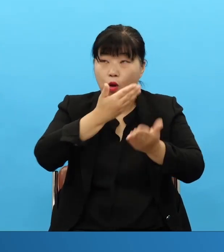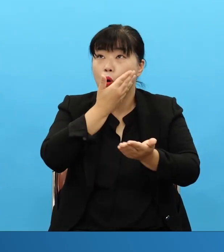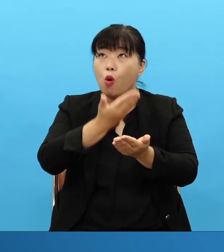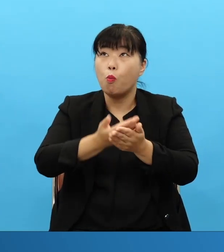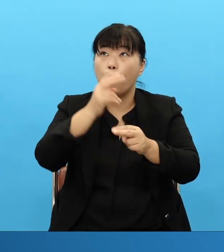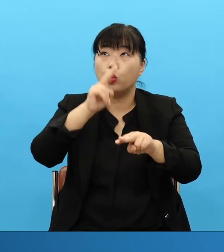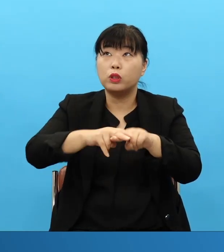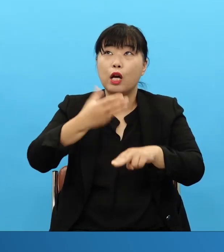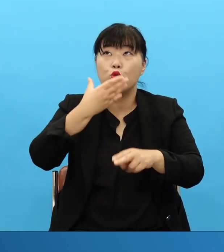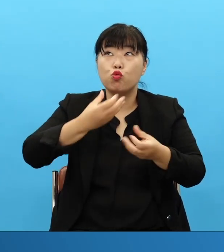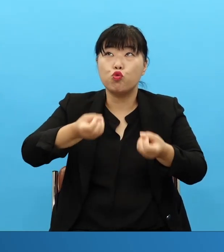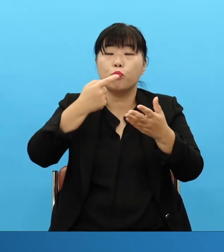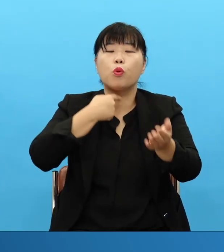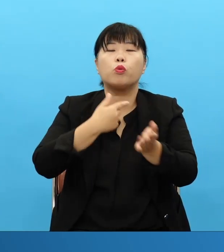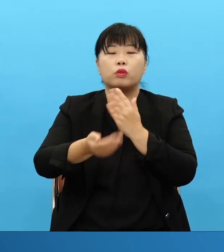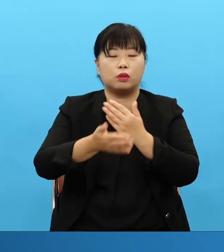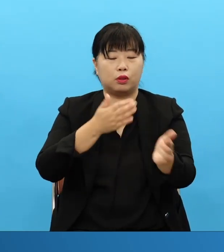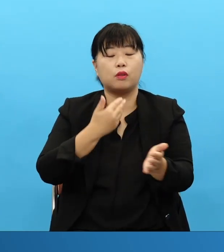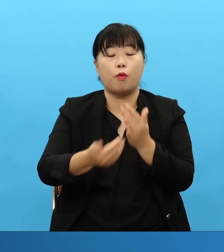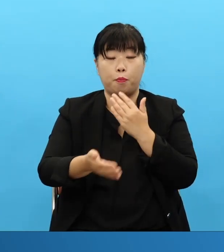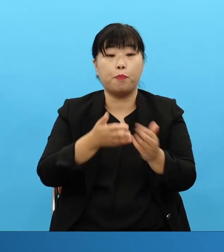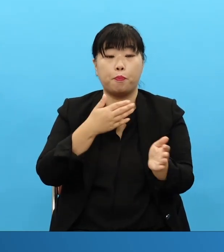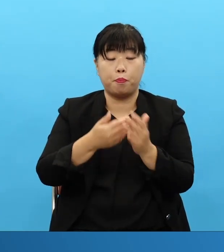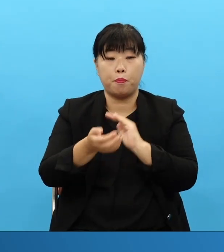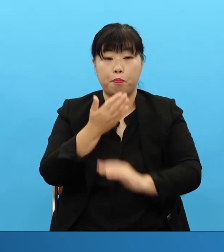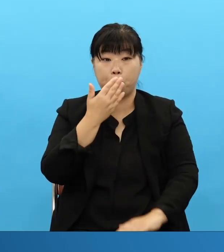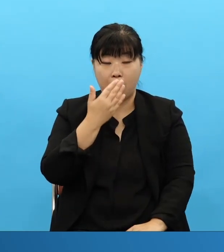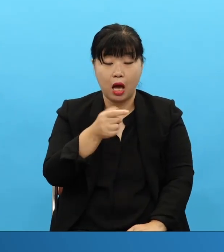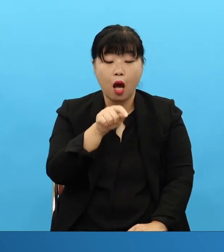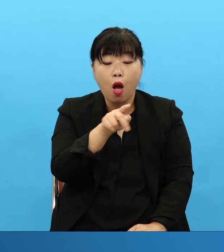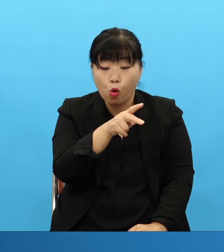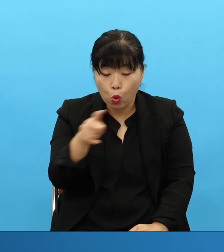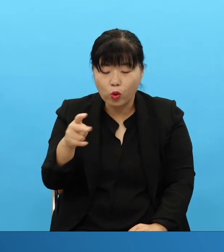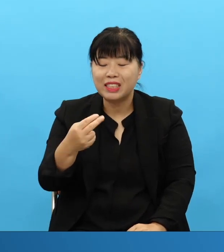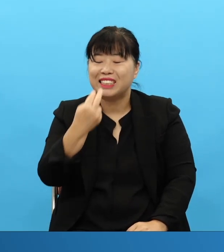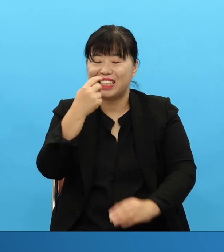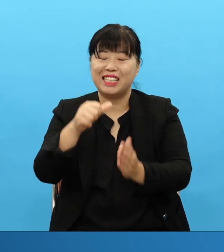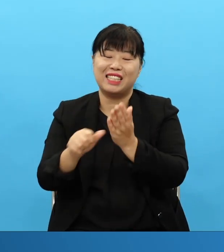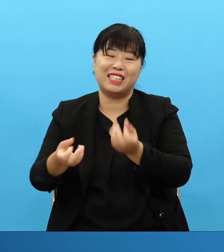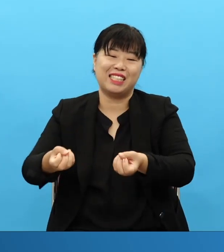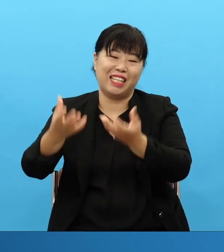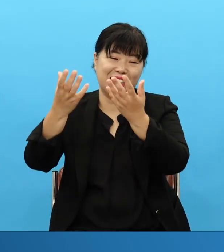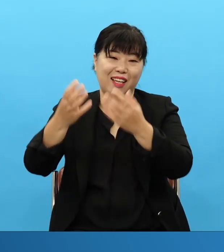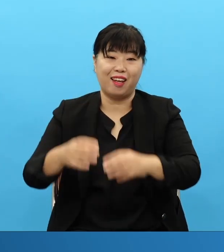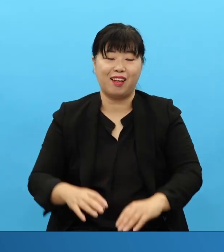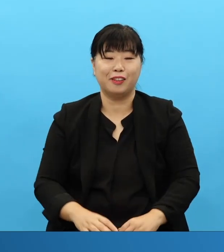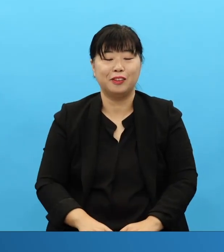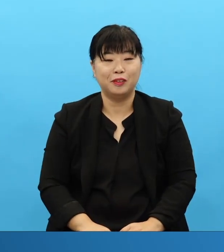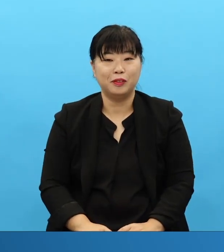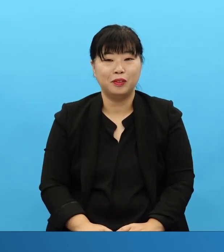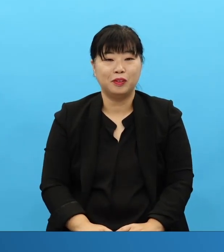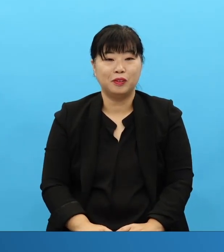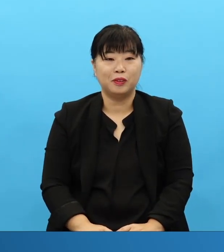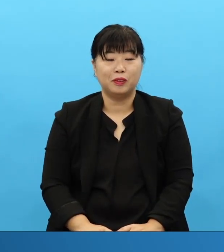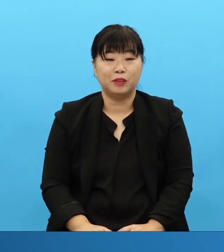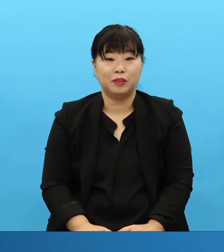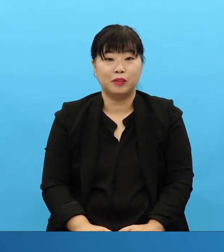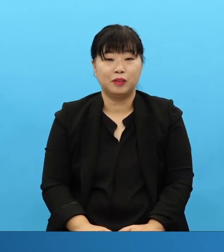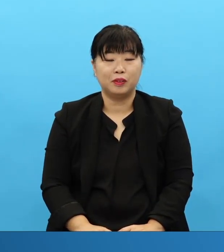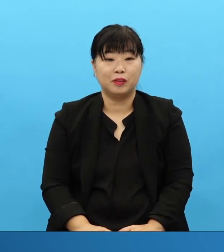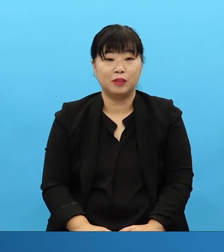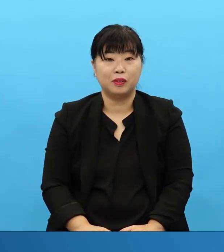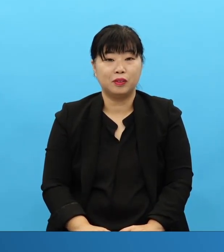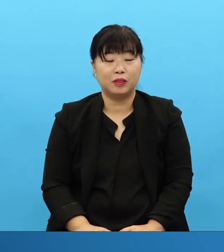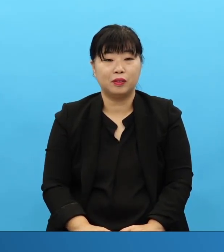place of God's presence, the work of the Holy Spirit, and the God's works are taking, the blessing of the throne are taking place in your lifestyle. 이거는 못 누릴 이유가 하나도